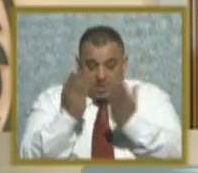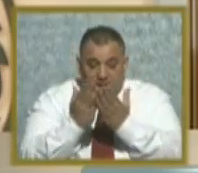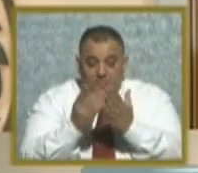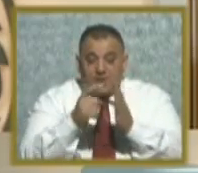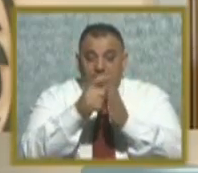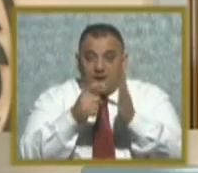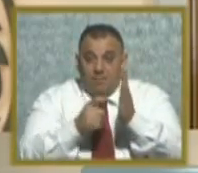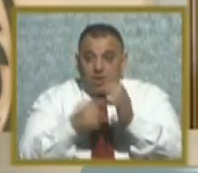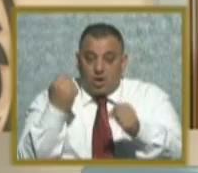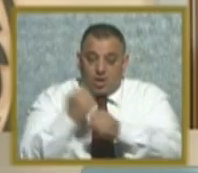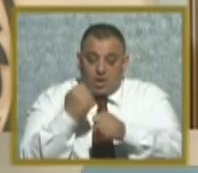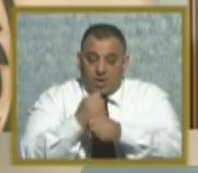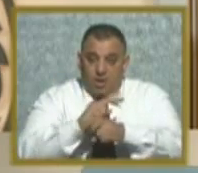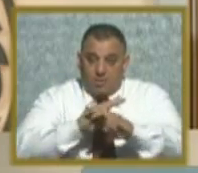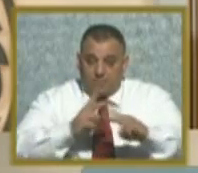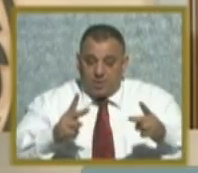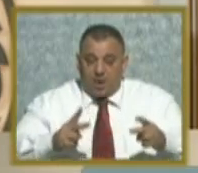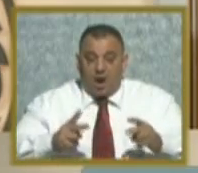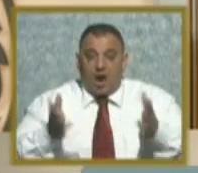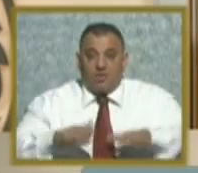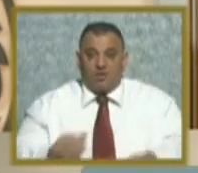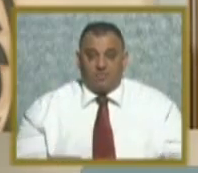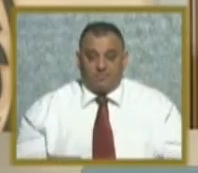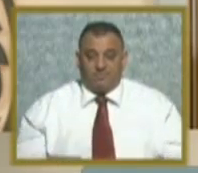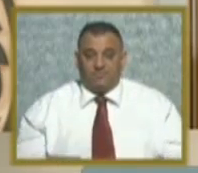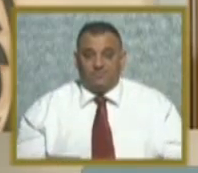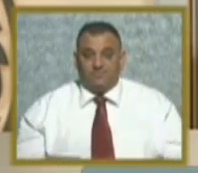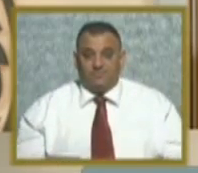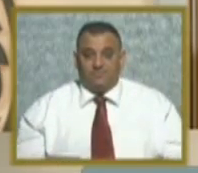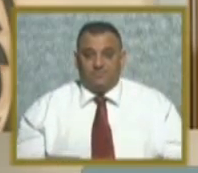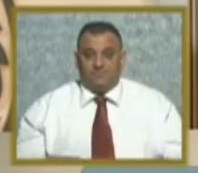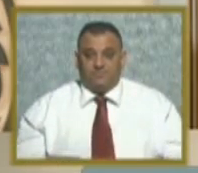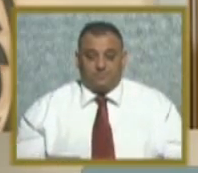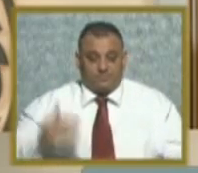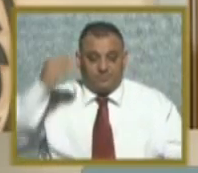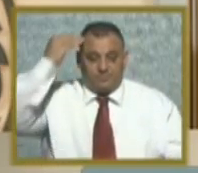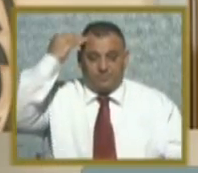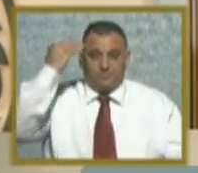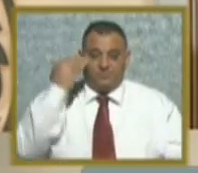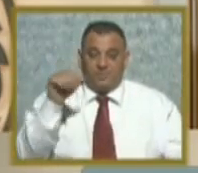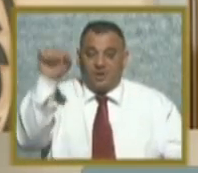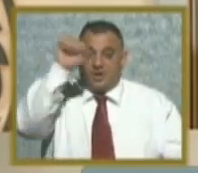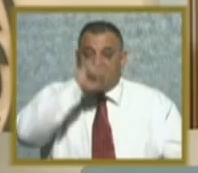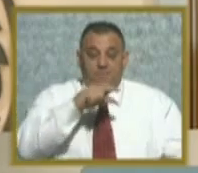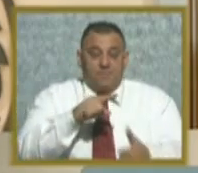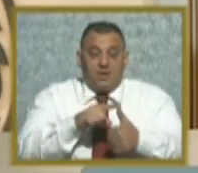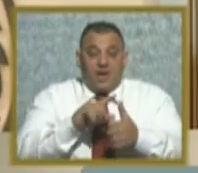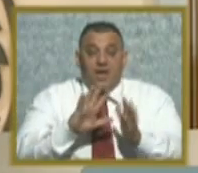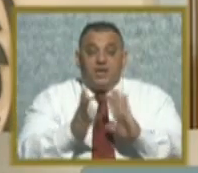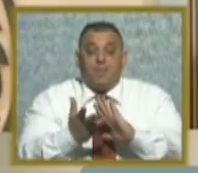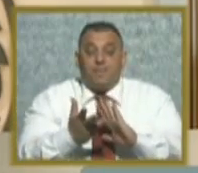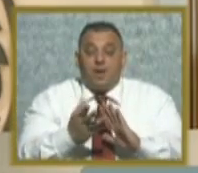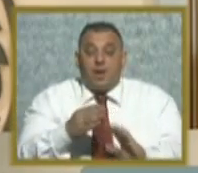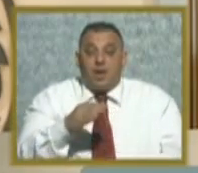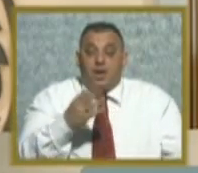وهجر العمل به، فأنواع الهجر كثيرة. أم معتصم من الشارقة تقول ما الحكمة إذا